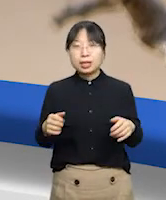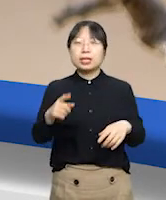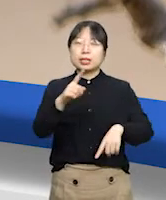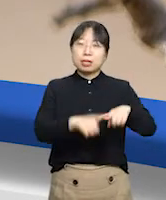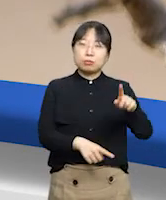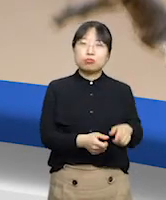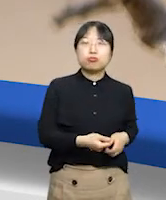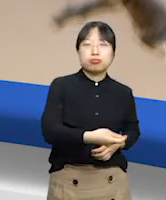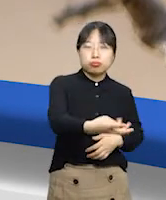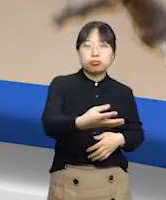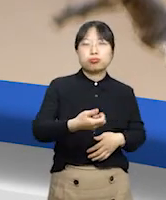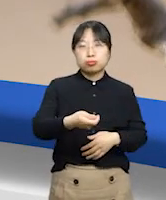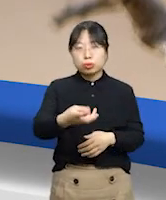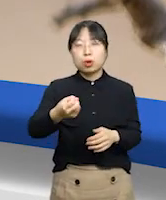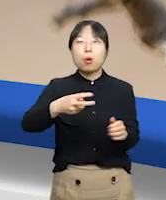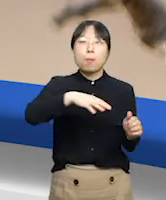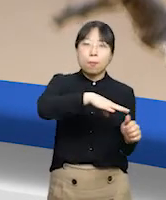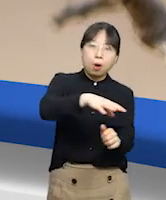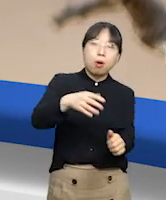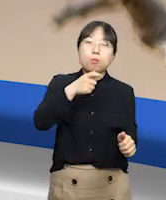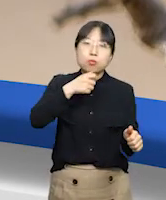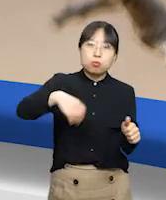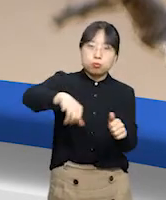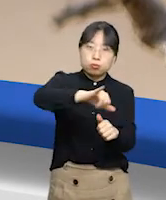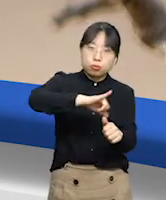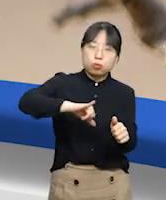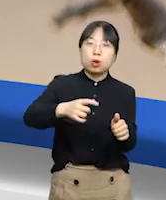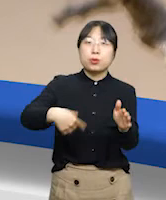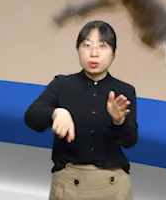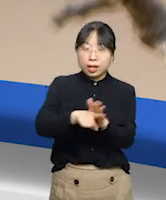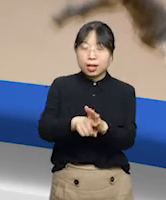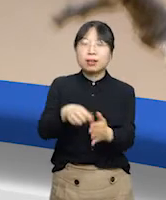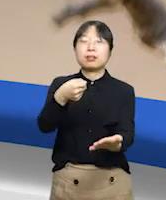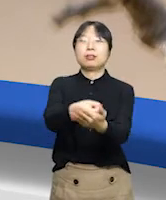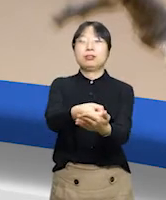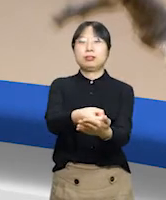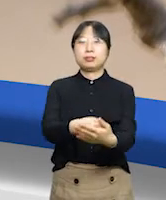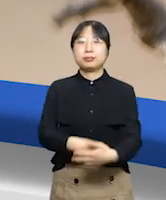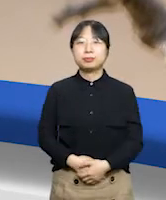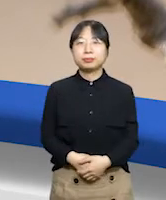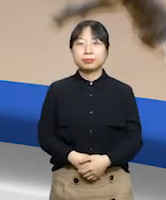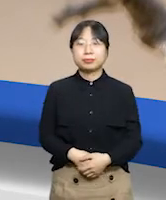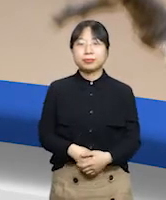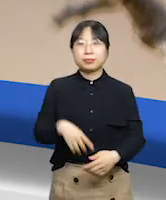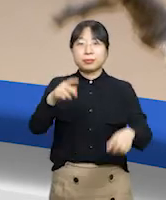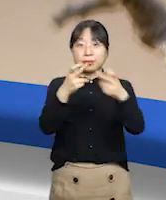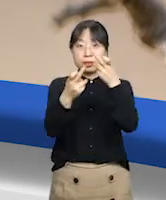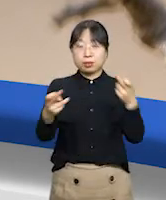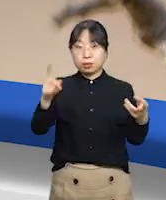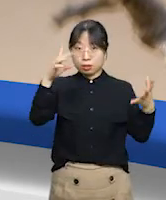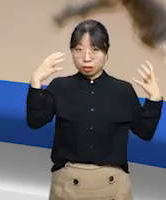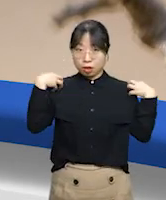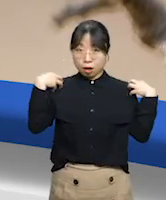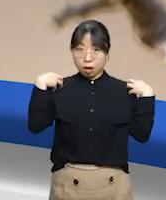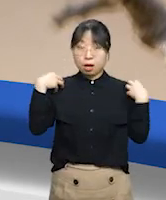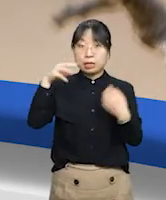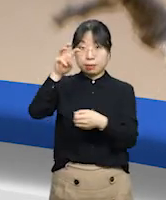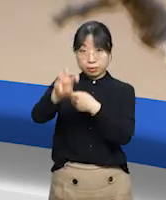가꾸도록 권장하기 위해 국가에서 지정한 날인데요. 산림청은 30년간 30억 그루의 나무를